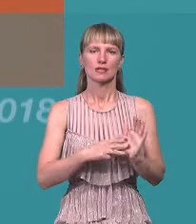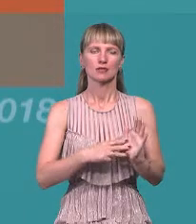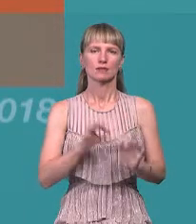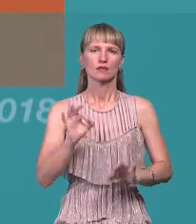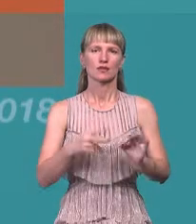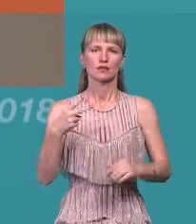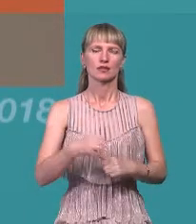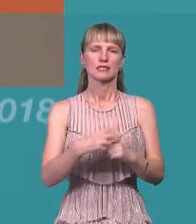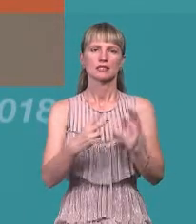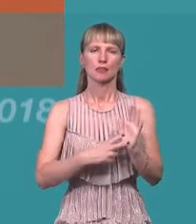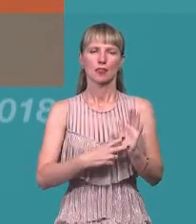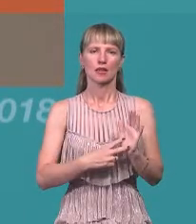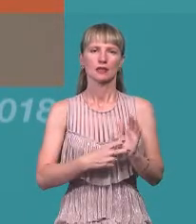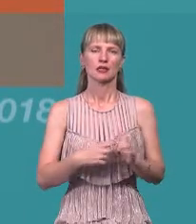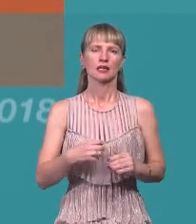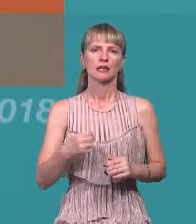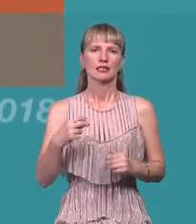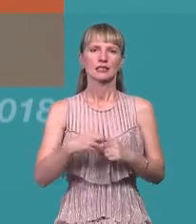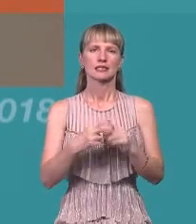19,78%, це 2017 рік,